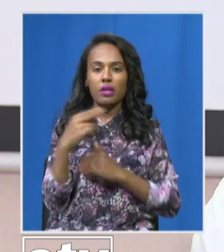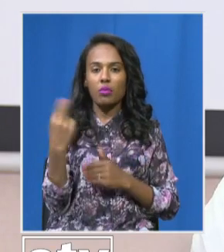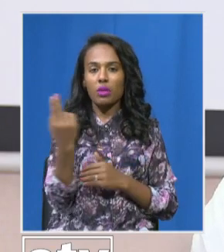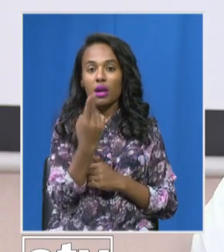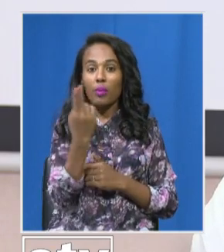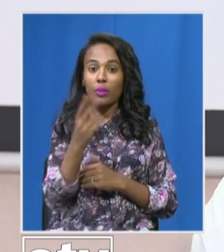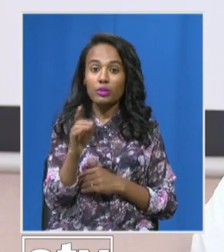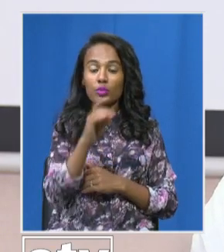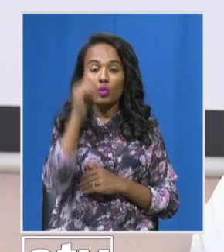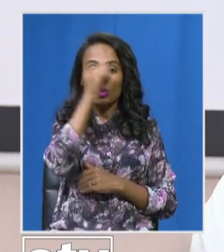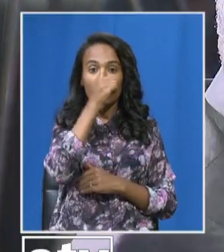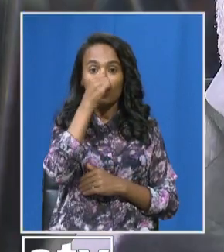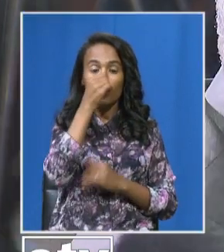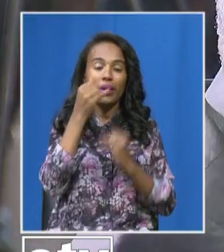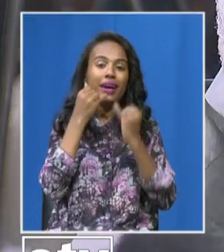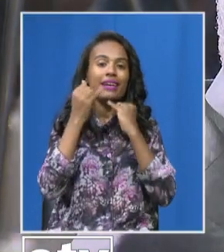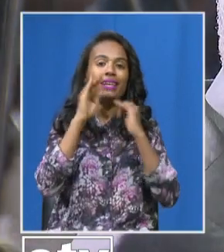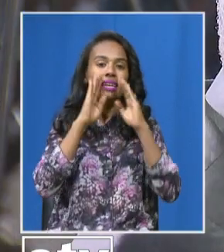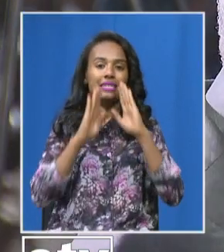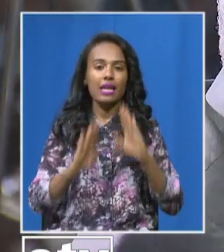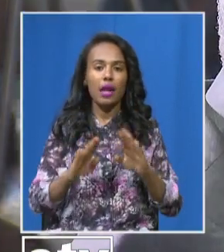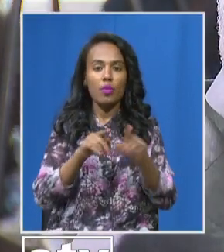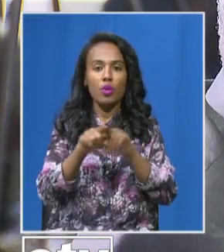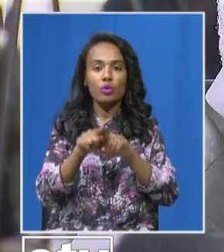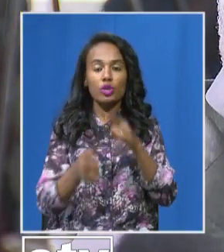የሚጠቀምባቸው መሆኑን የኢትዮጵያ እርቀ ሰላም ኮሚሽን